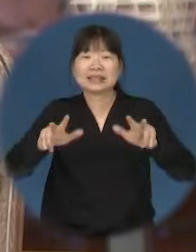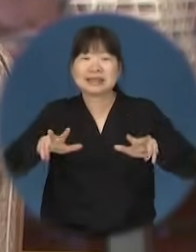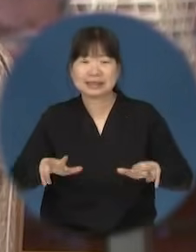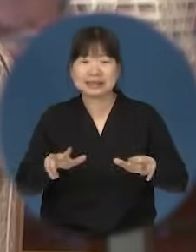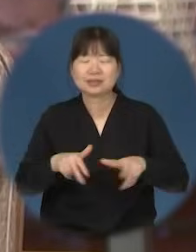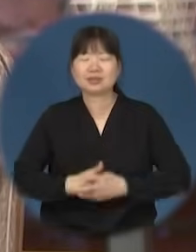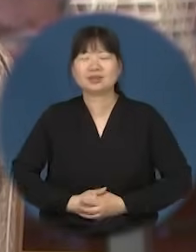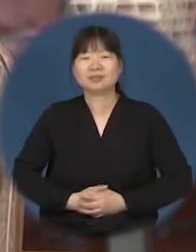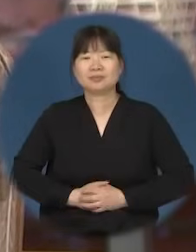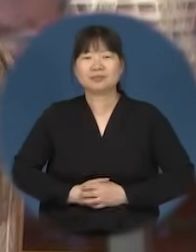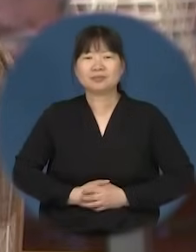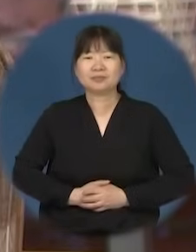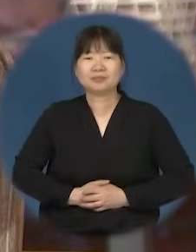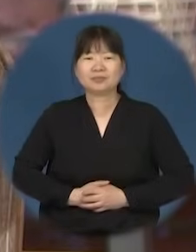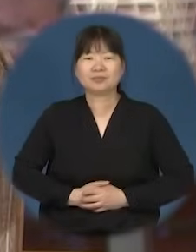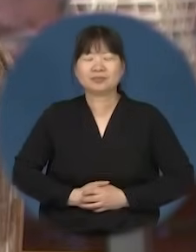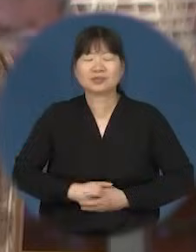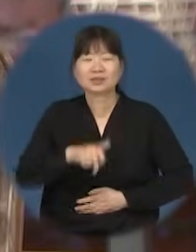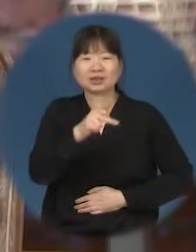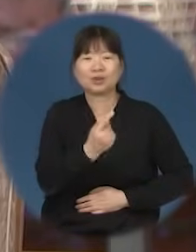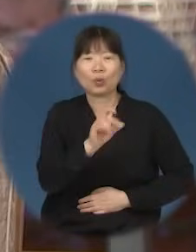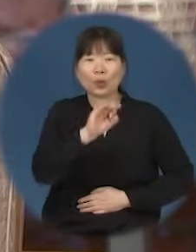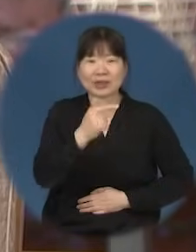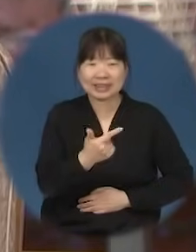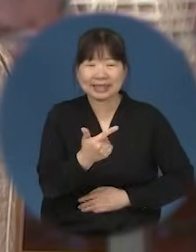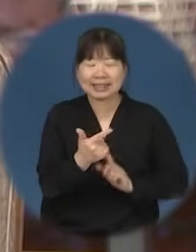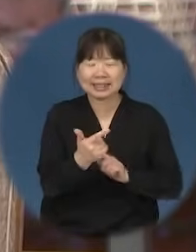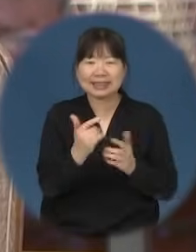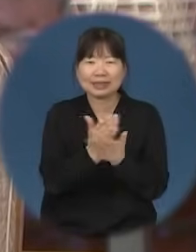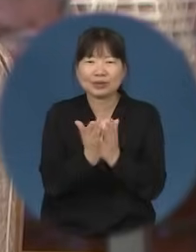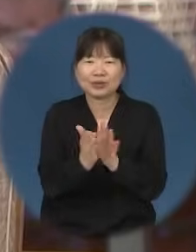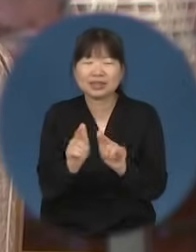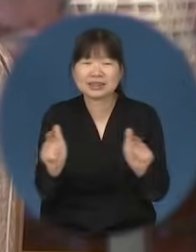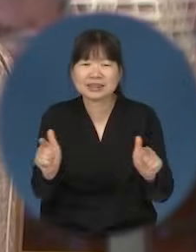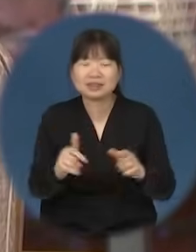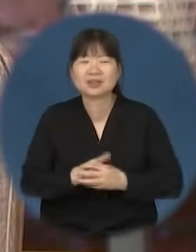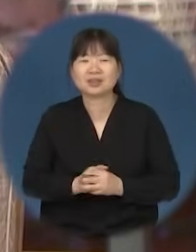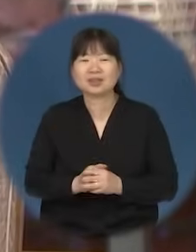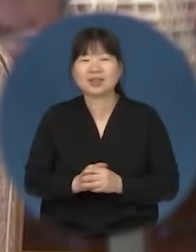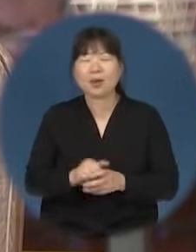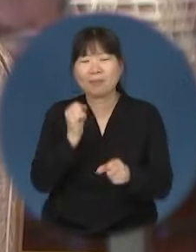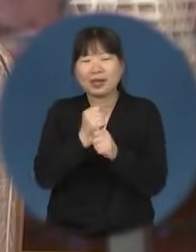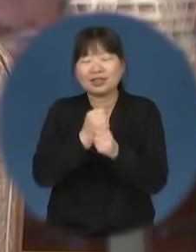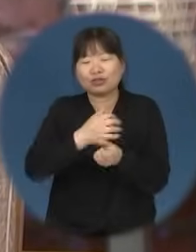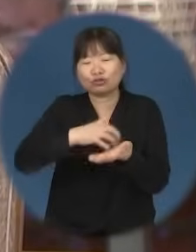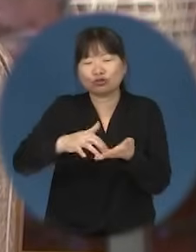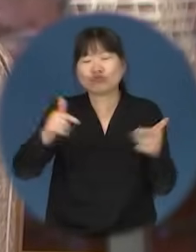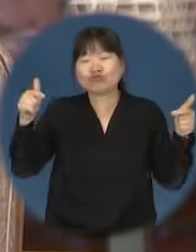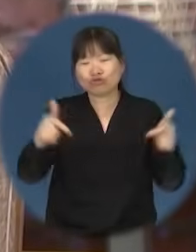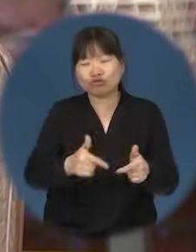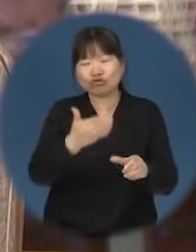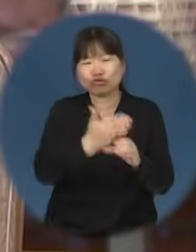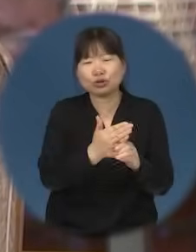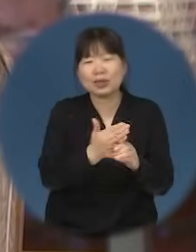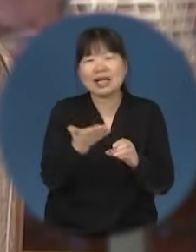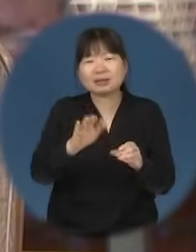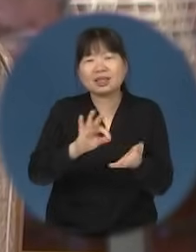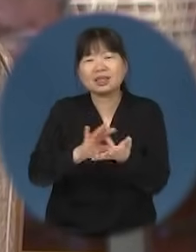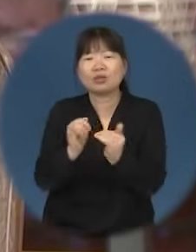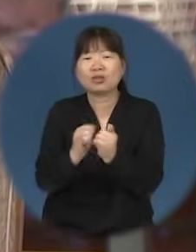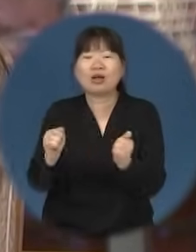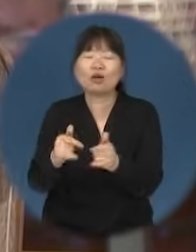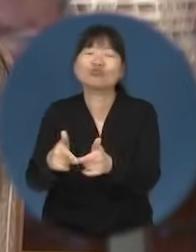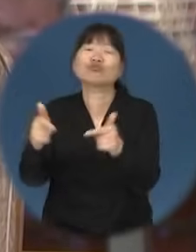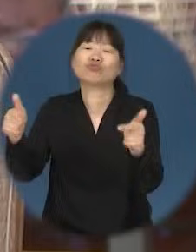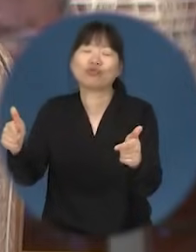지금은 이제, 코인이나 뭐 이런 것들이 예. 발행량이 점점 줄고 있긴 하지만 예. 사용하는 사람이